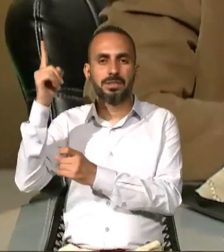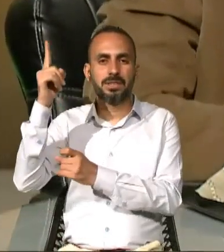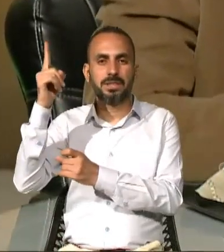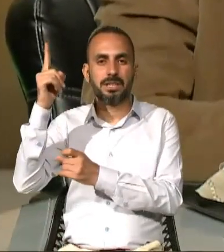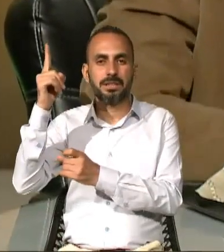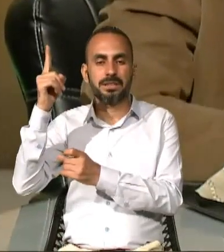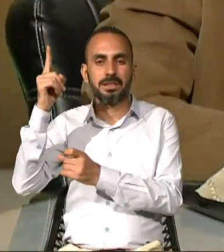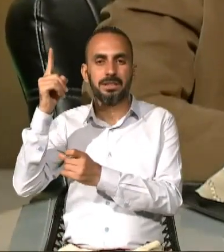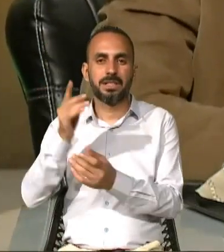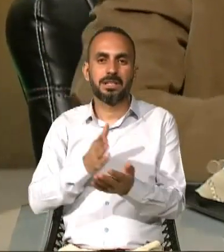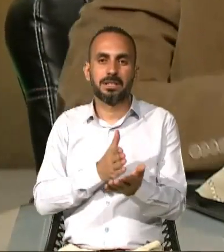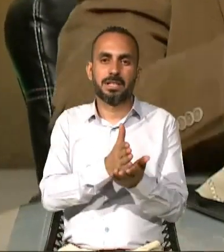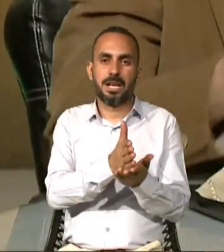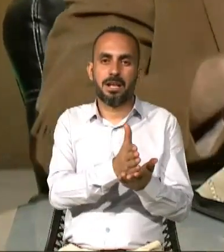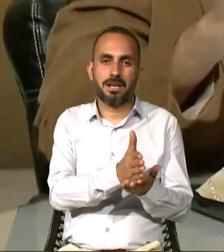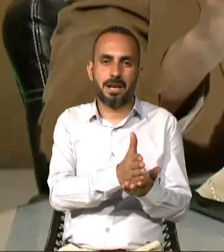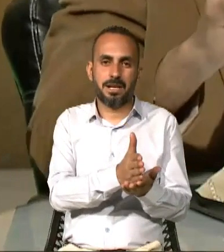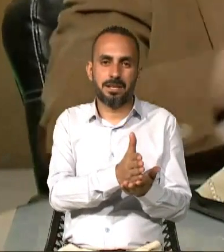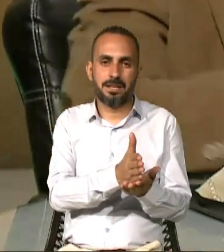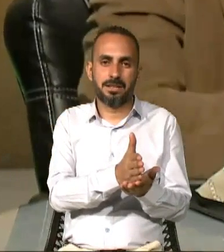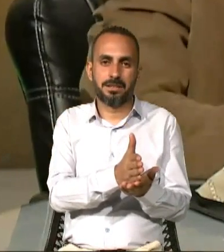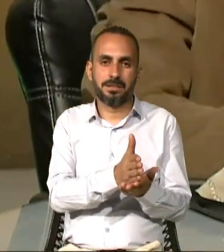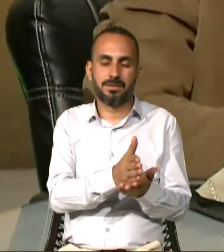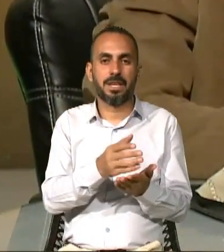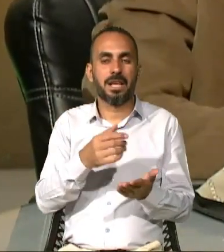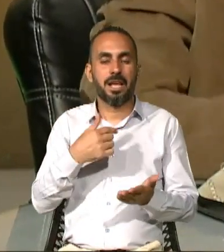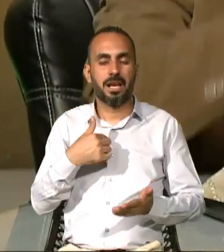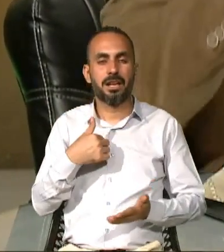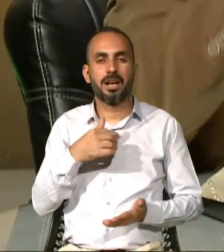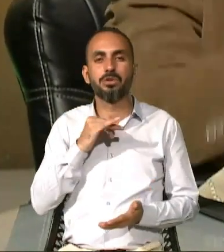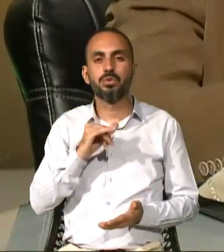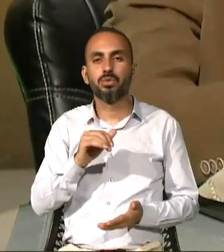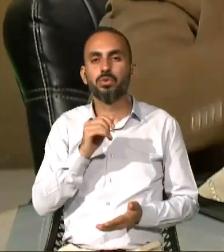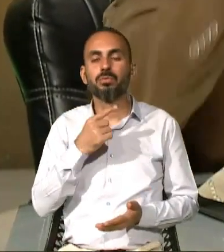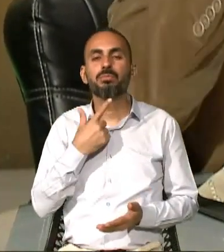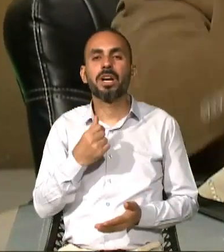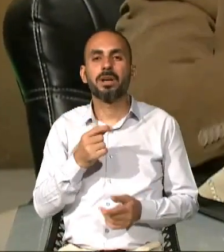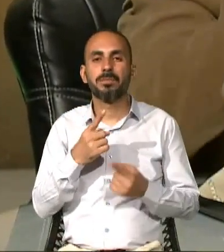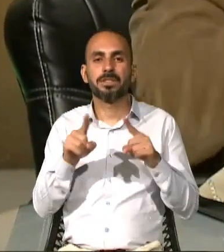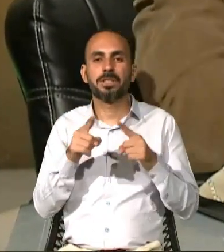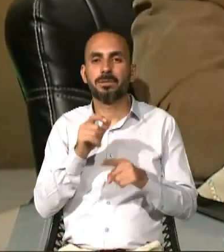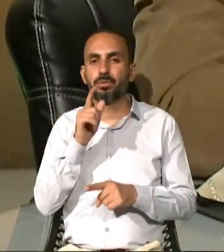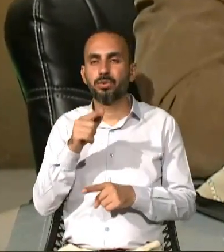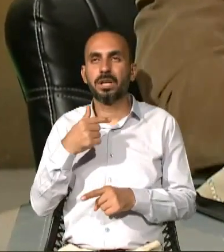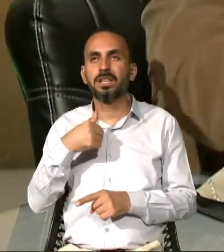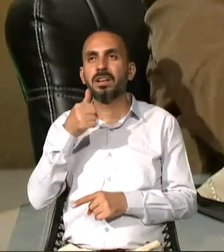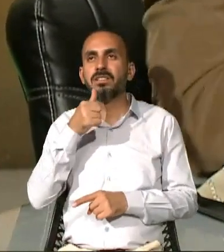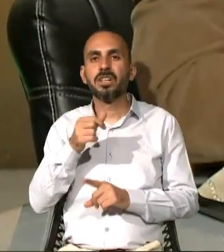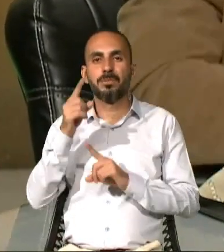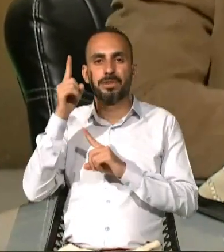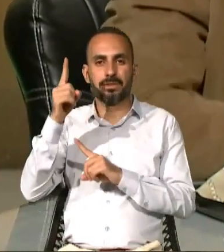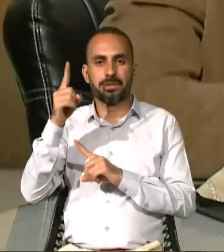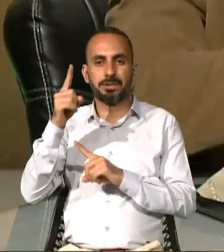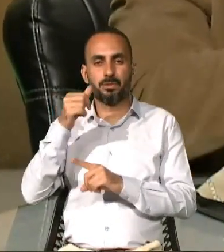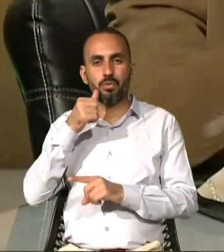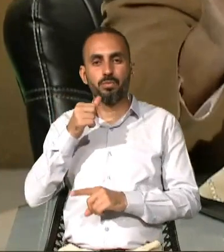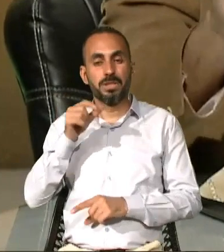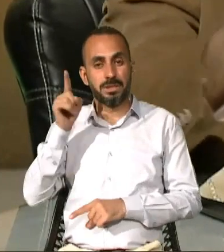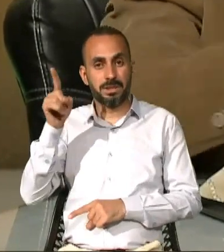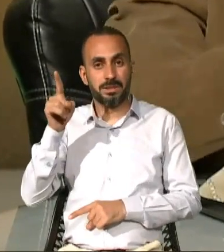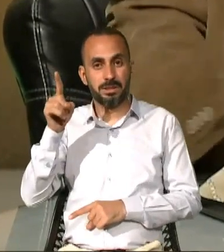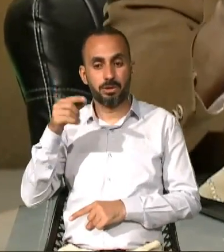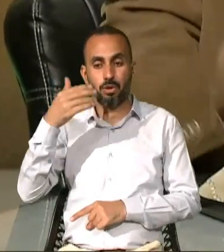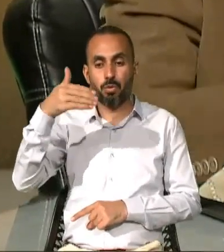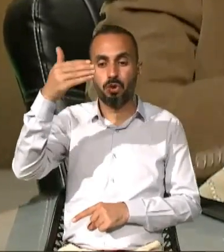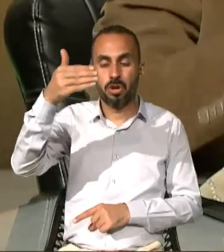قوي دايما بحب ارنمها، بتقول انا صابر ليك ومستنيك ورجايا واملي حاططهم فيك، لا مش